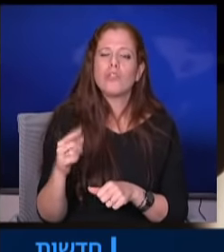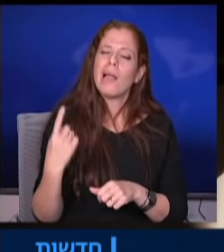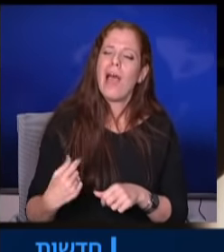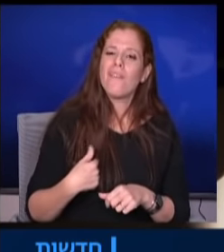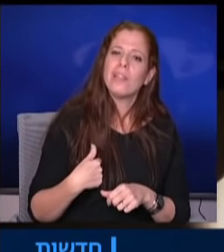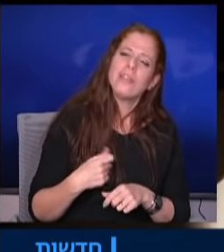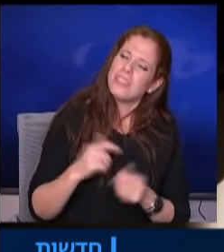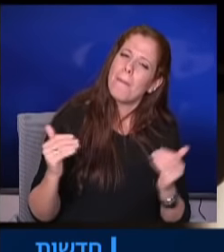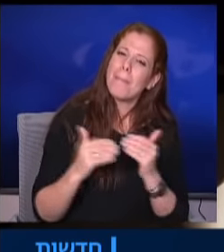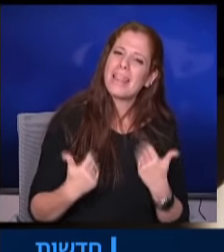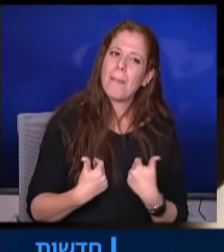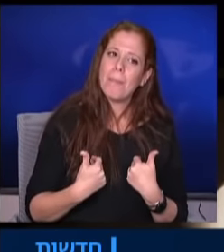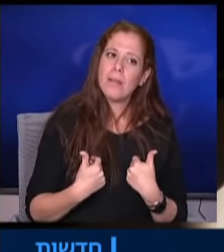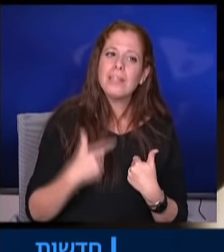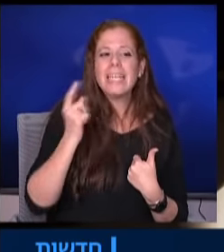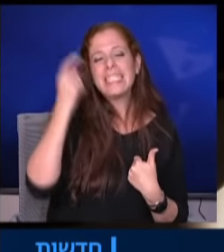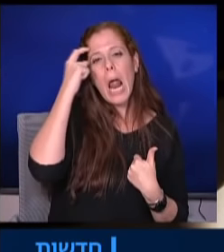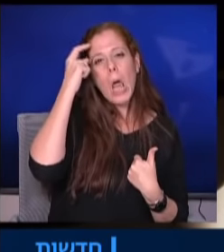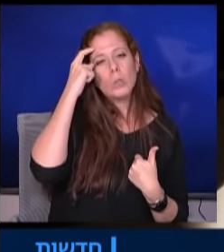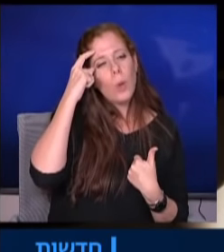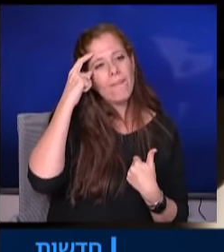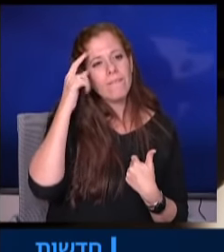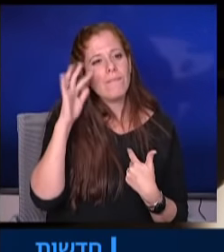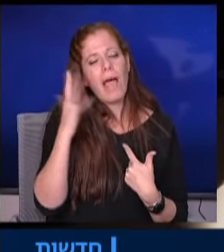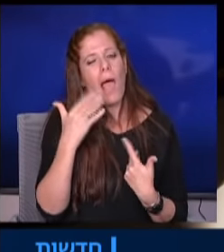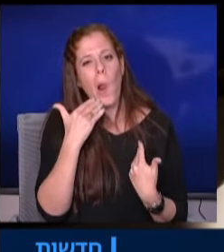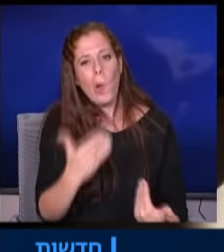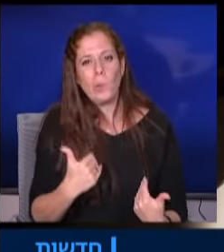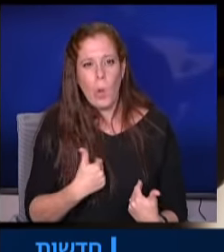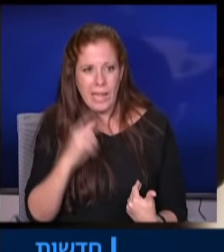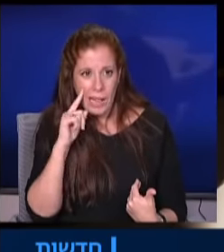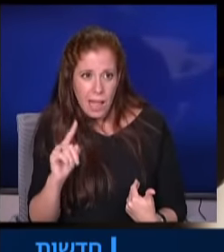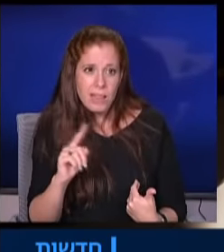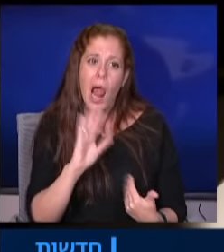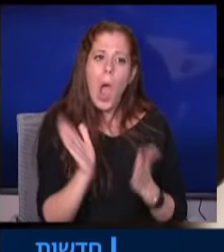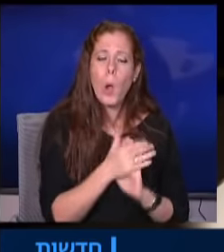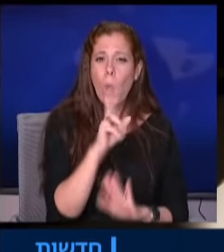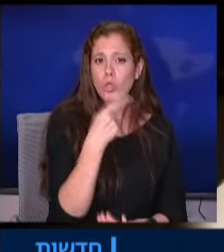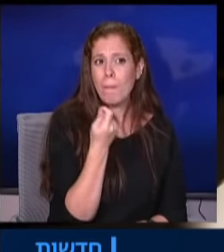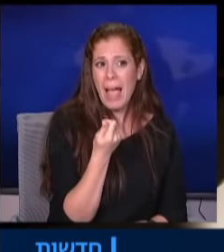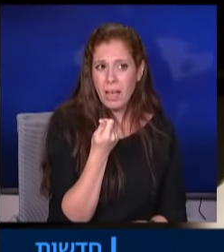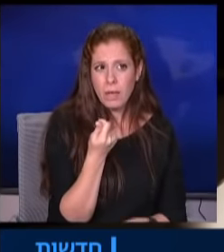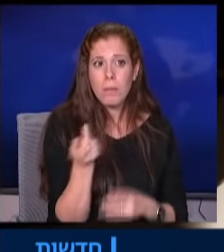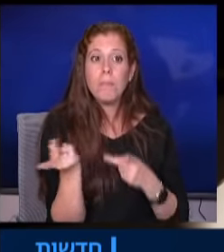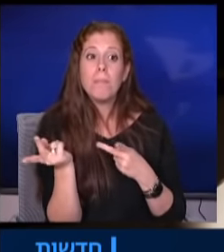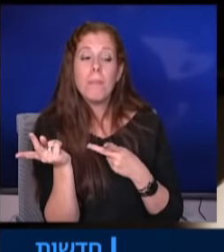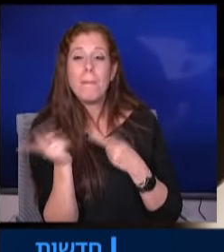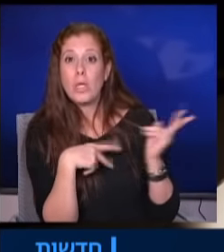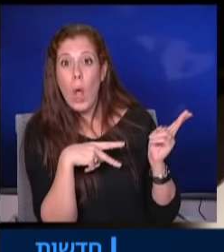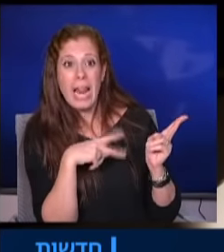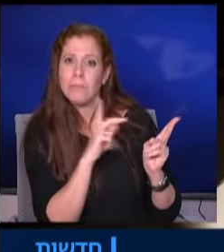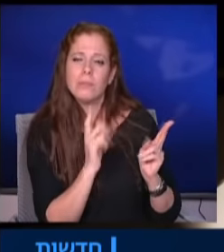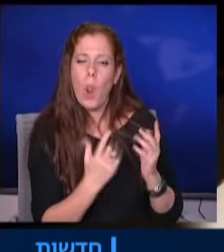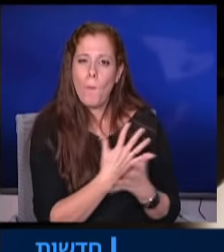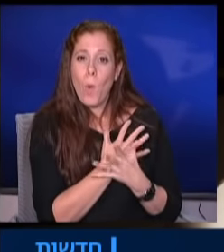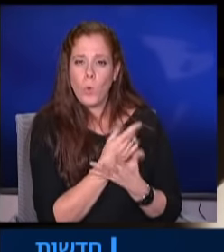לי. תצטרכי לחשוב בגדול הפעם בשביל להודות לי לדעתי, על הכל יש מחיר, בבית חולים 10 זה לא מאוד רומנטי. מה את